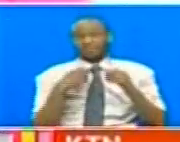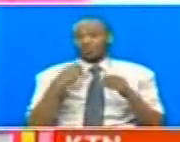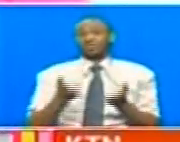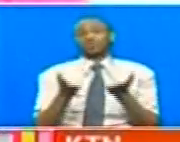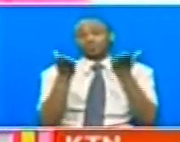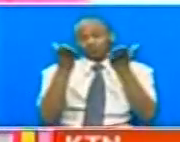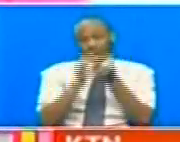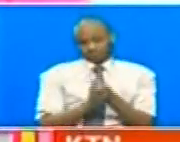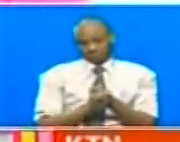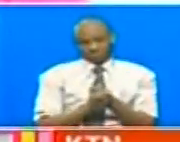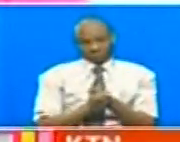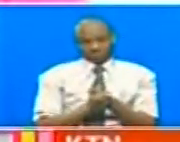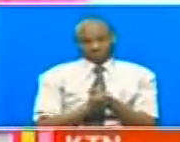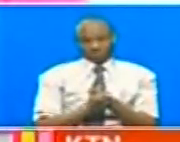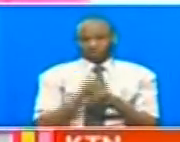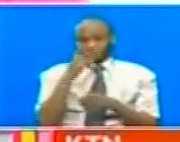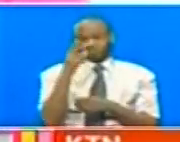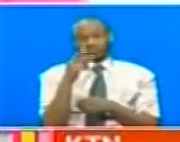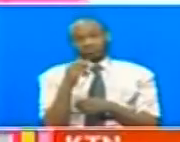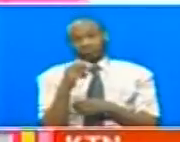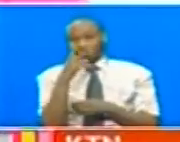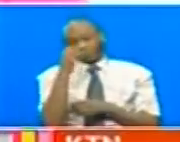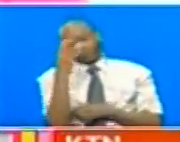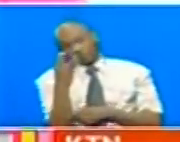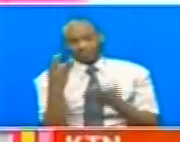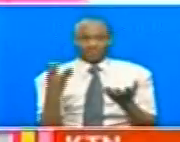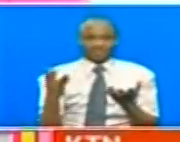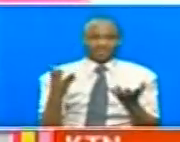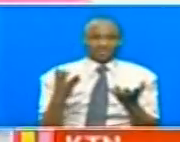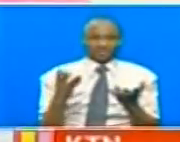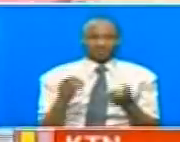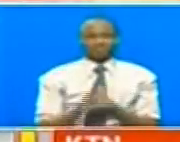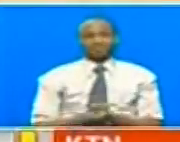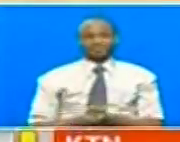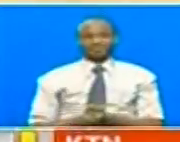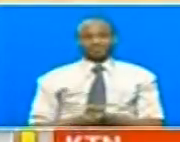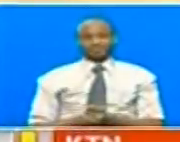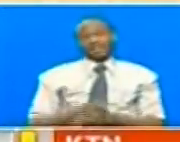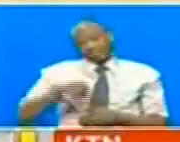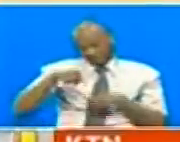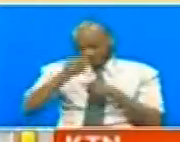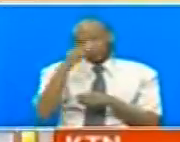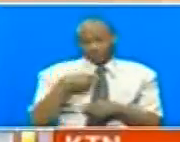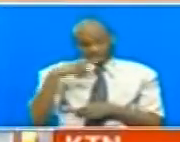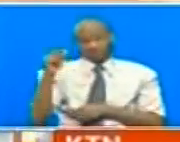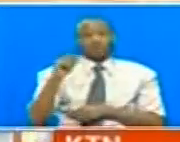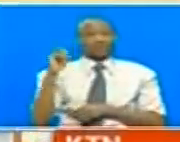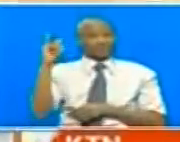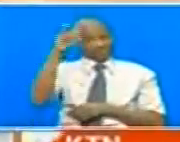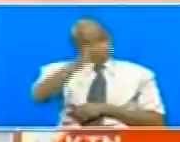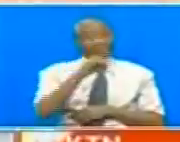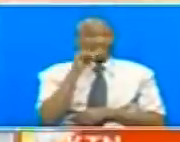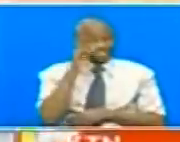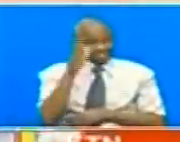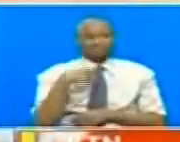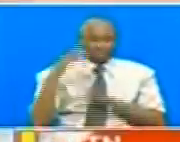again. That 204, maybe I will lower a little. Biwott ataelekea jijini London akiwa na